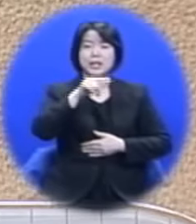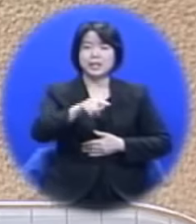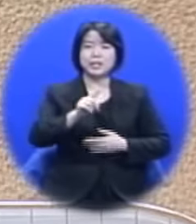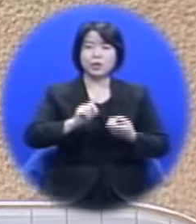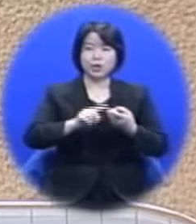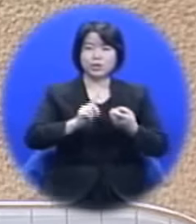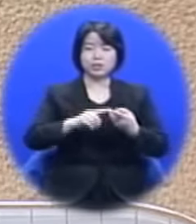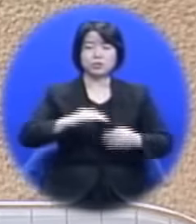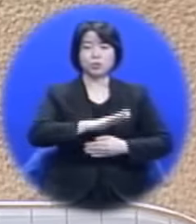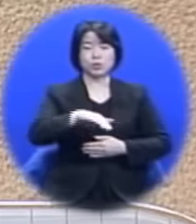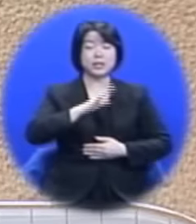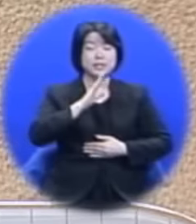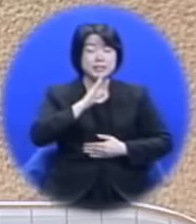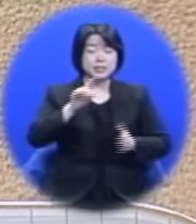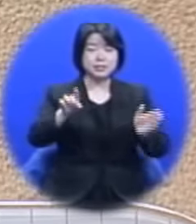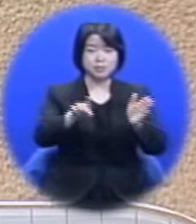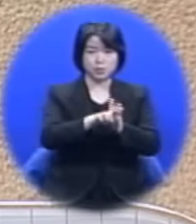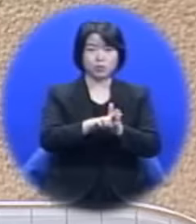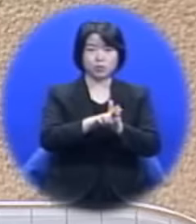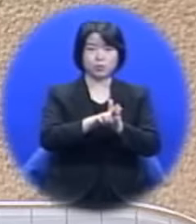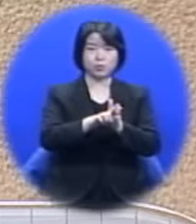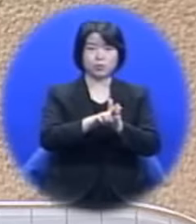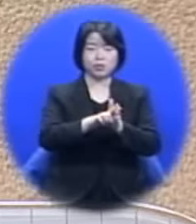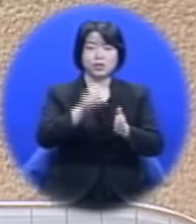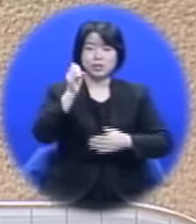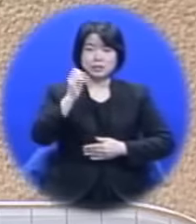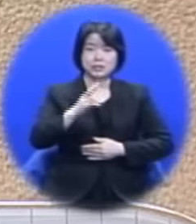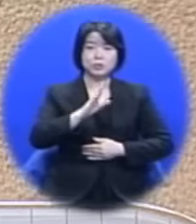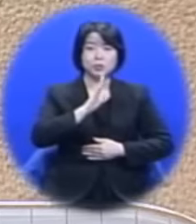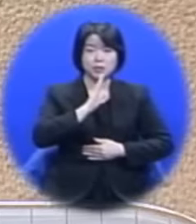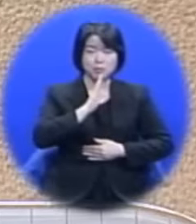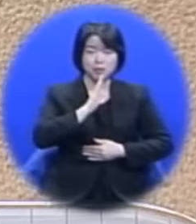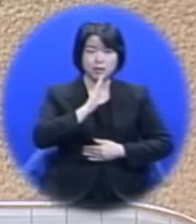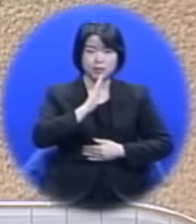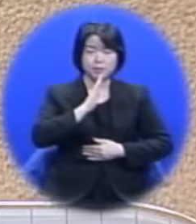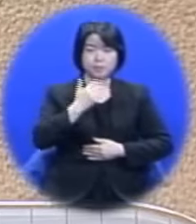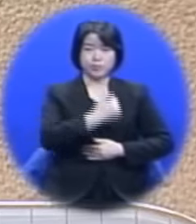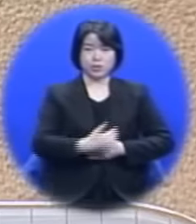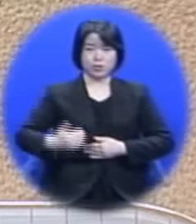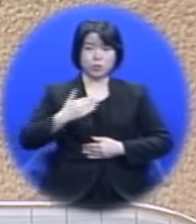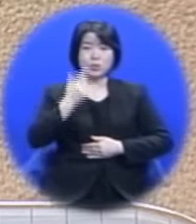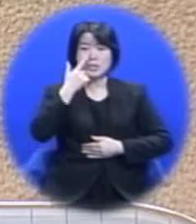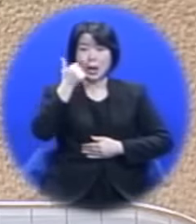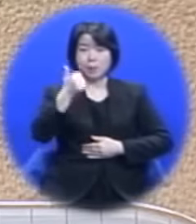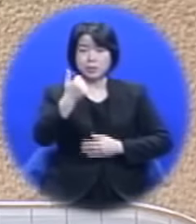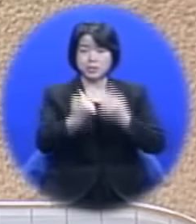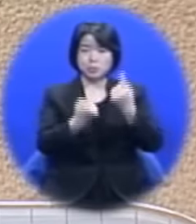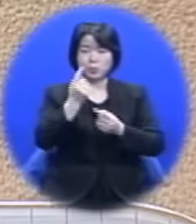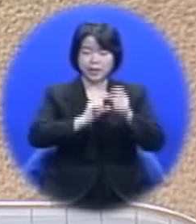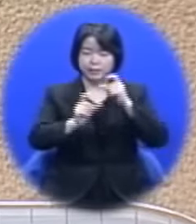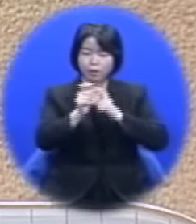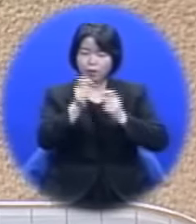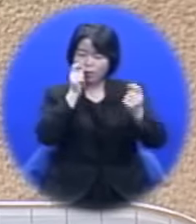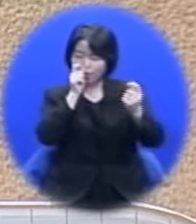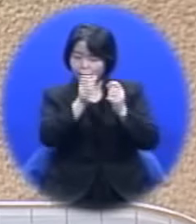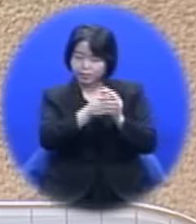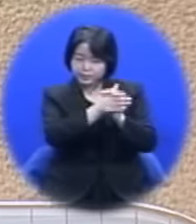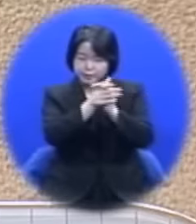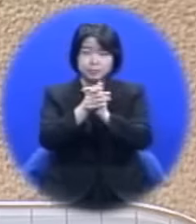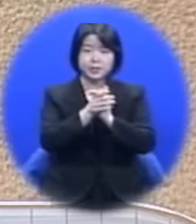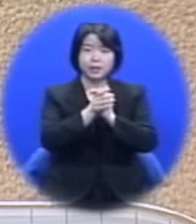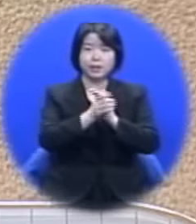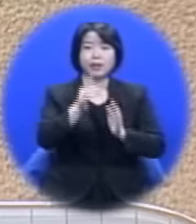사실을 우리가 진짜 믿고 그리고 정말 육의 아버지보다 더 친밀하게